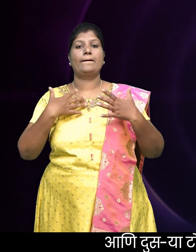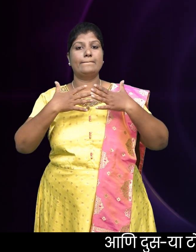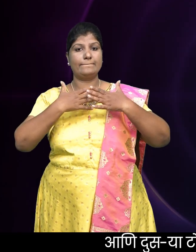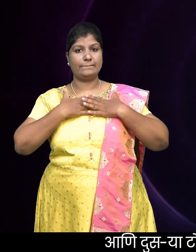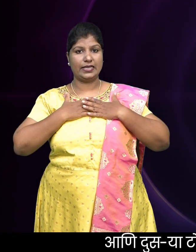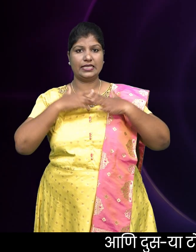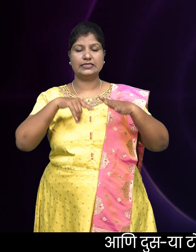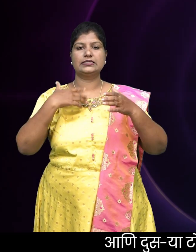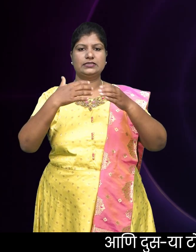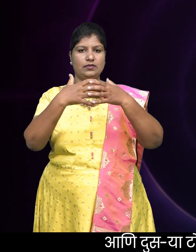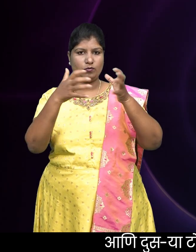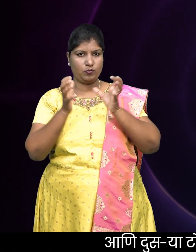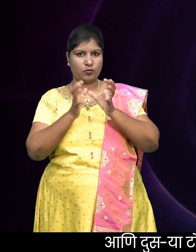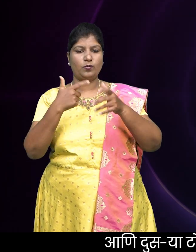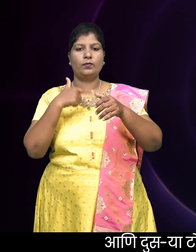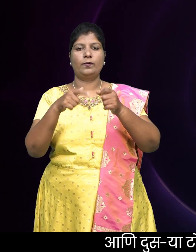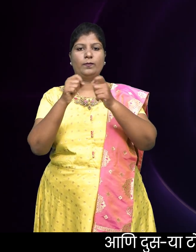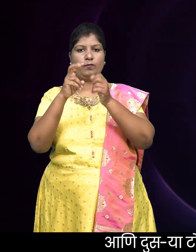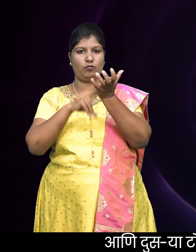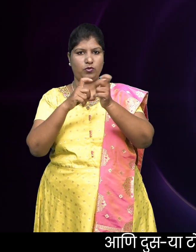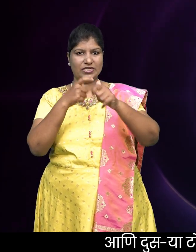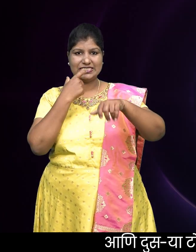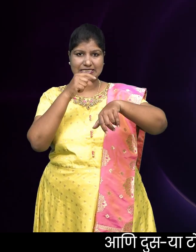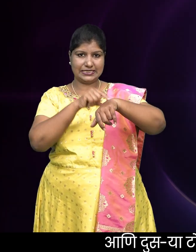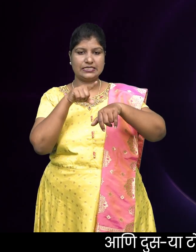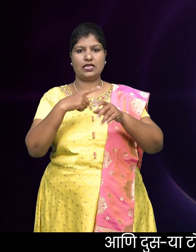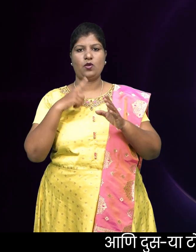आणि दुसऱ्या टोकाला खांद्याच्या ब्लेडने समर्थित आहेत.